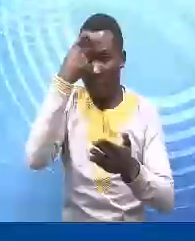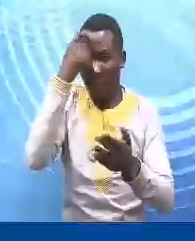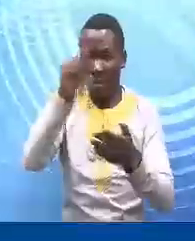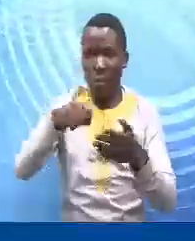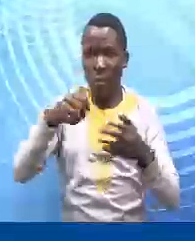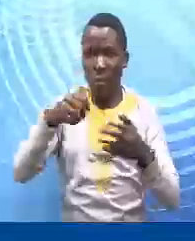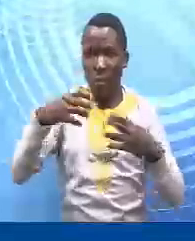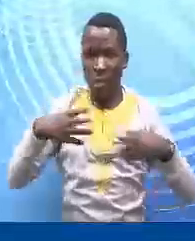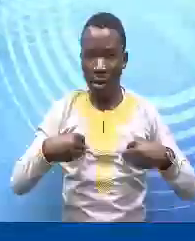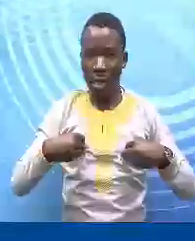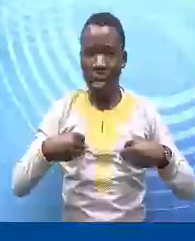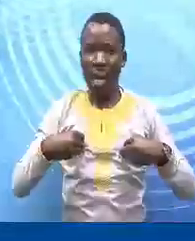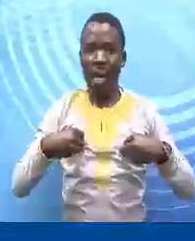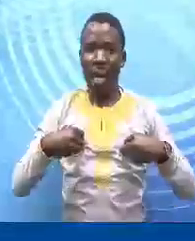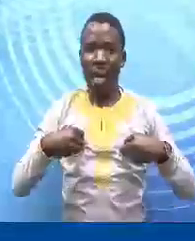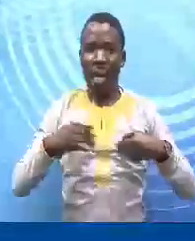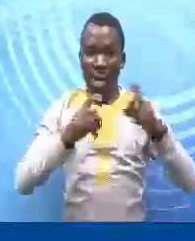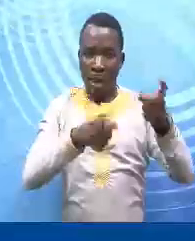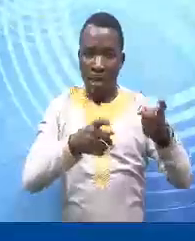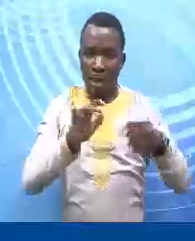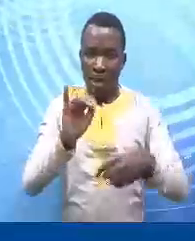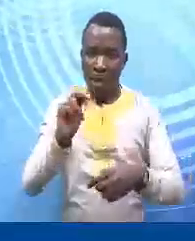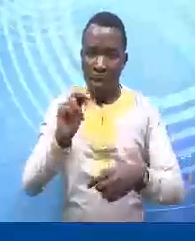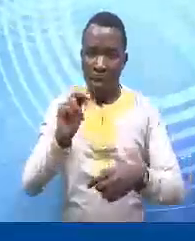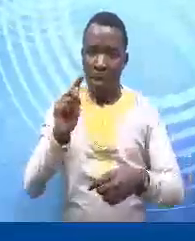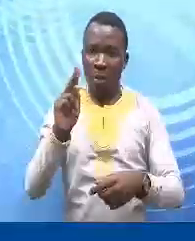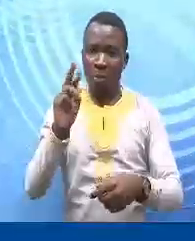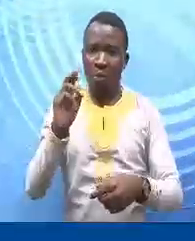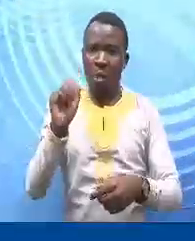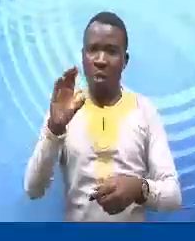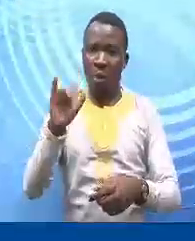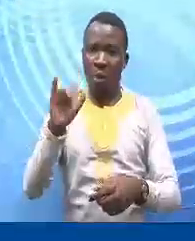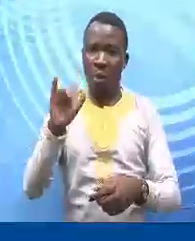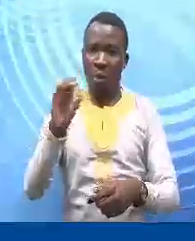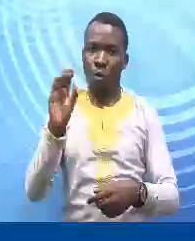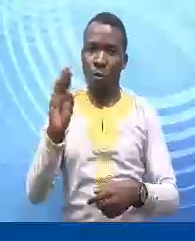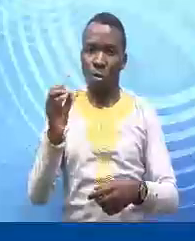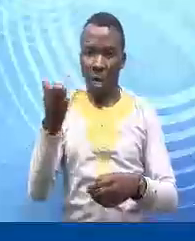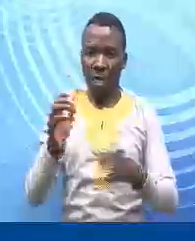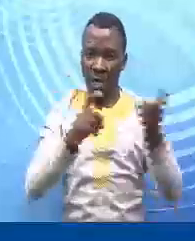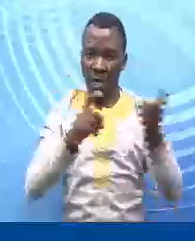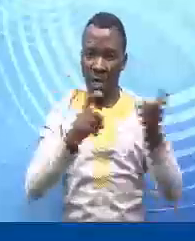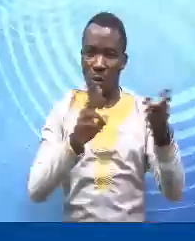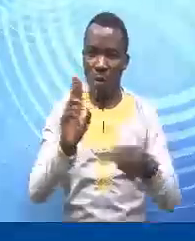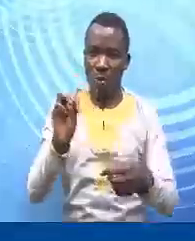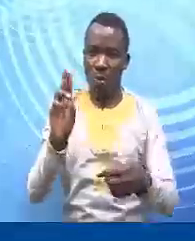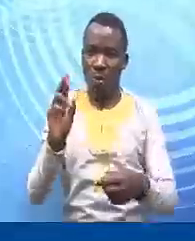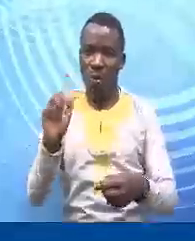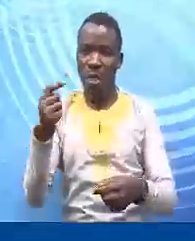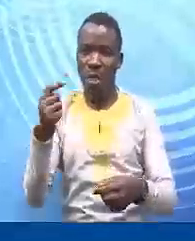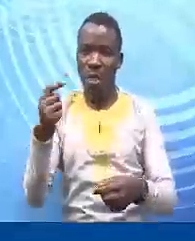mushobora kuba mwemera inkuracyobo hari n'umurage umurage yamuhaye yaramubwiye ngo